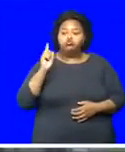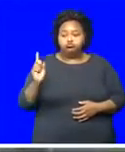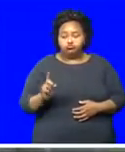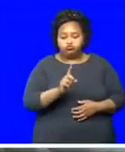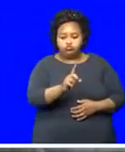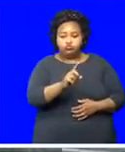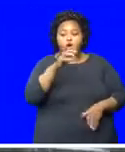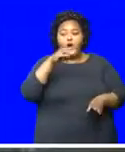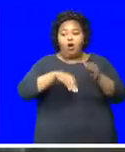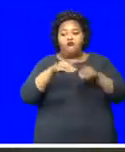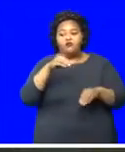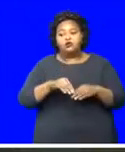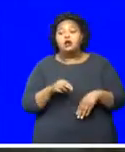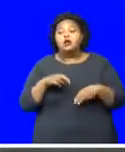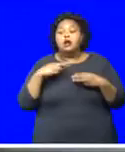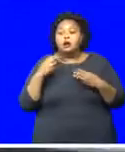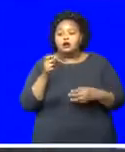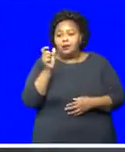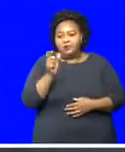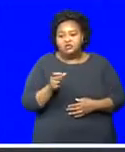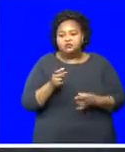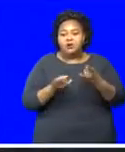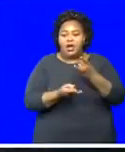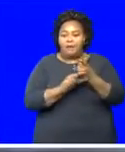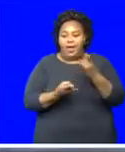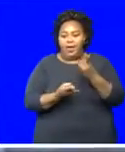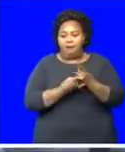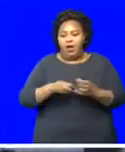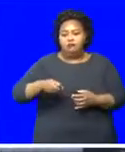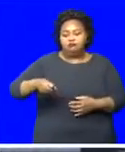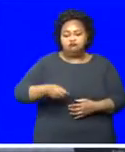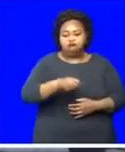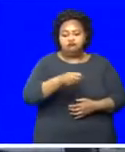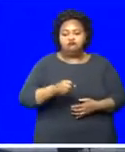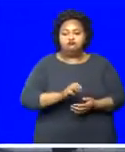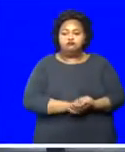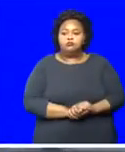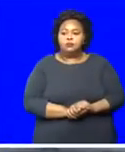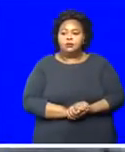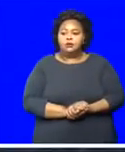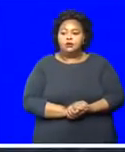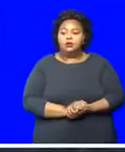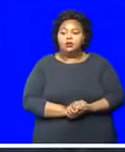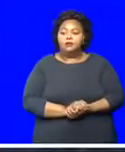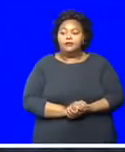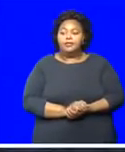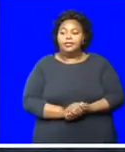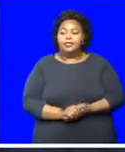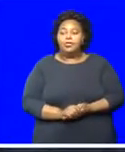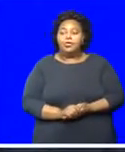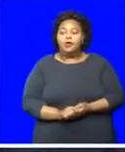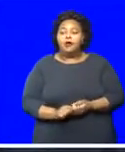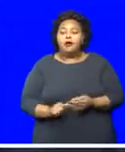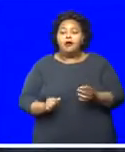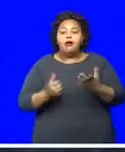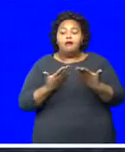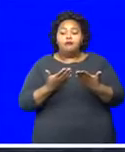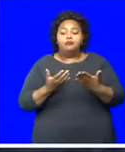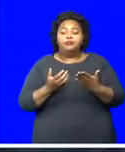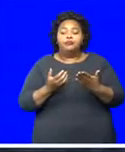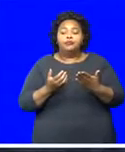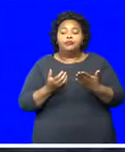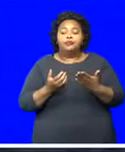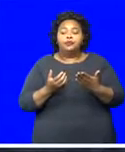nalabamsitako. Lisekela lasihlalo welibandla telukhethwa nemincele Sipotembe uthi konke kuhambe kahle. Libandla lelikhethwa likhonile